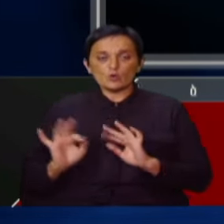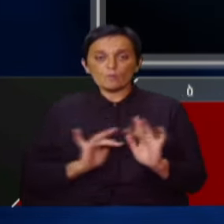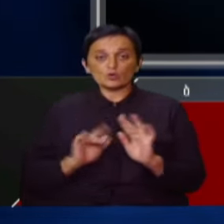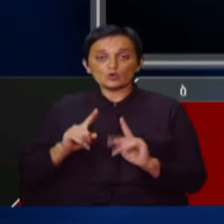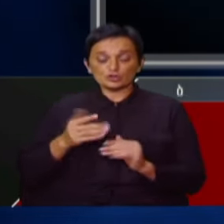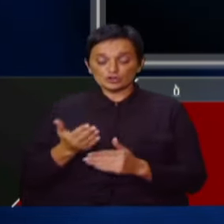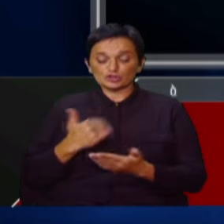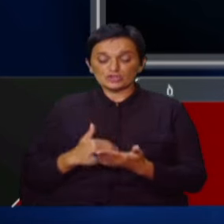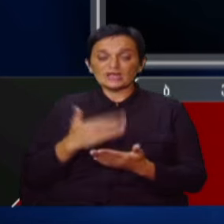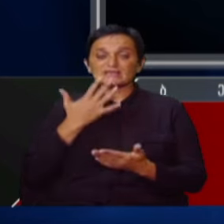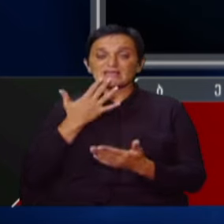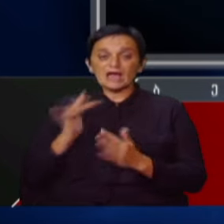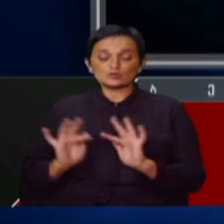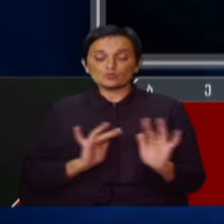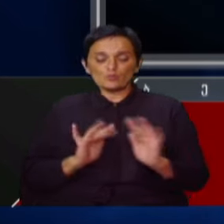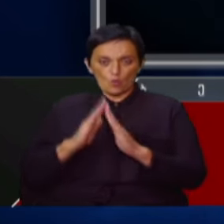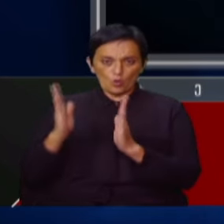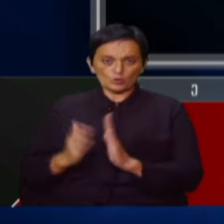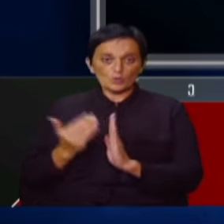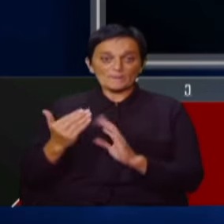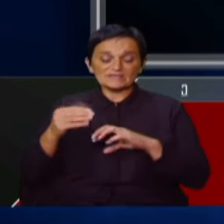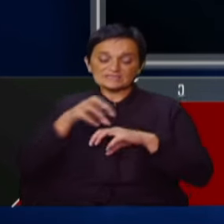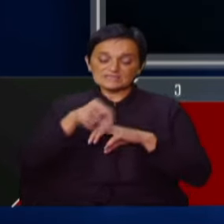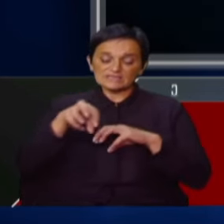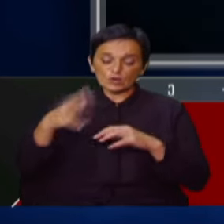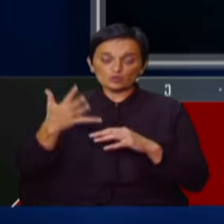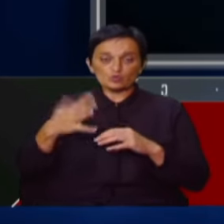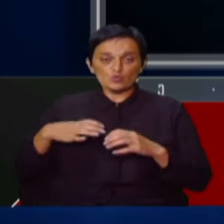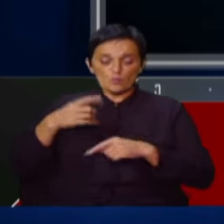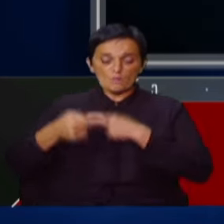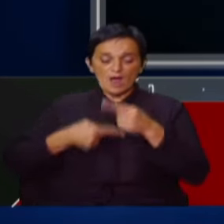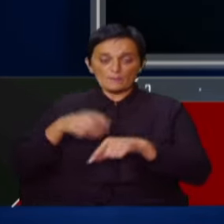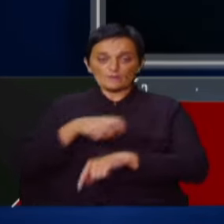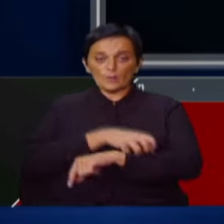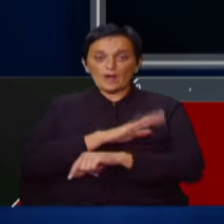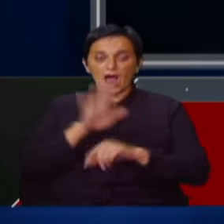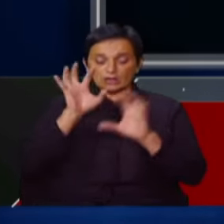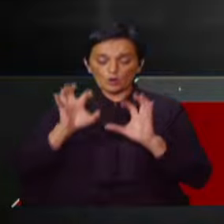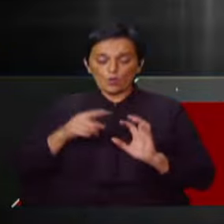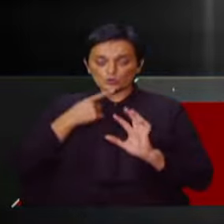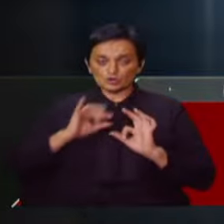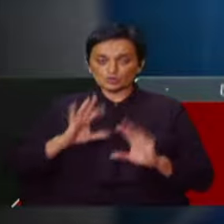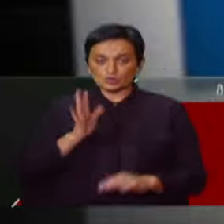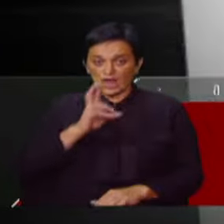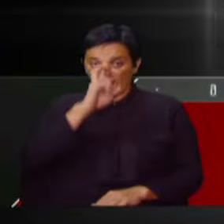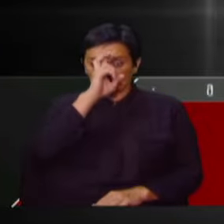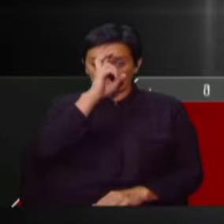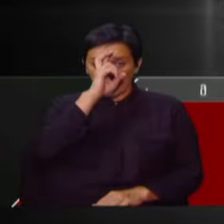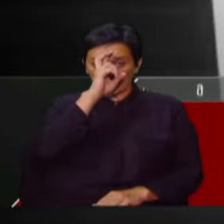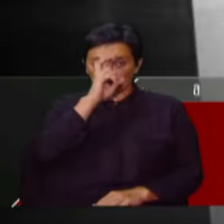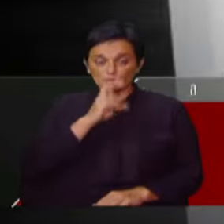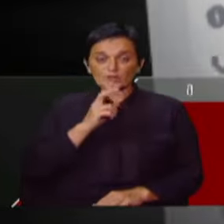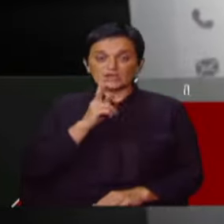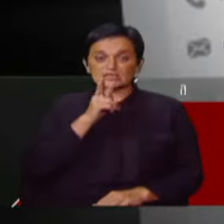რომლის შედეგადაც ერთიანი ნაციონალური მოძრაობა და ყველა მისი სატელიტი თუ მემკვიდრე პარტია არაკონსტიტუციურად გამოცხადდება. ხელისუფლებაში